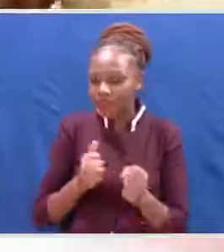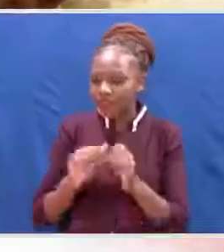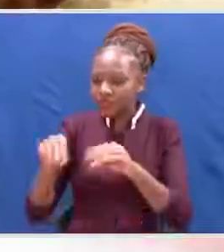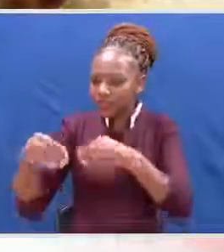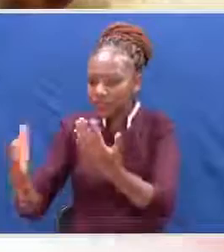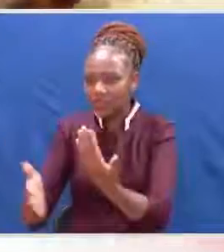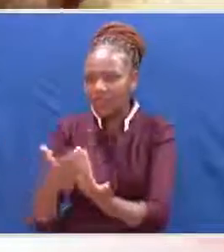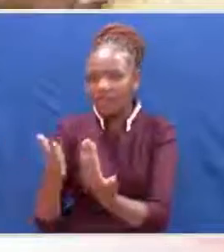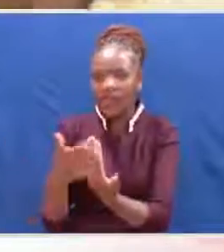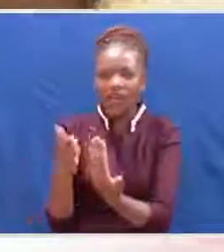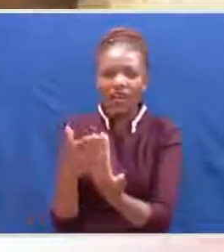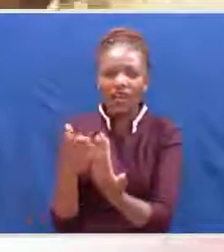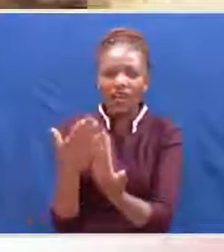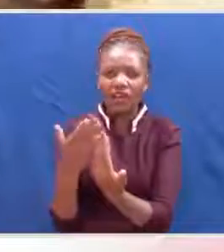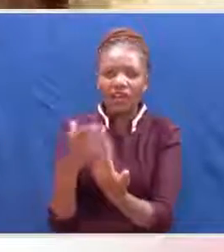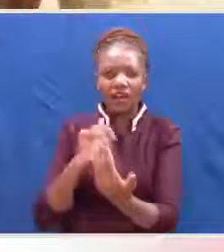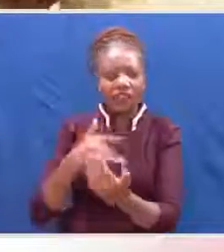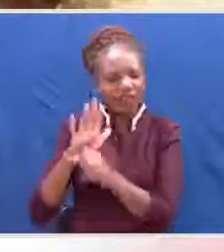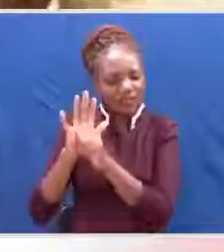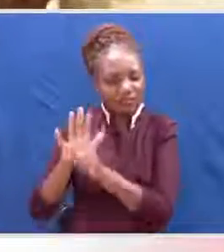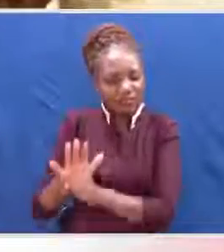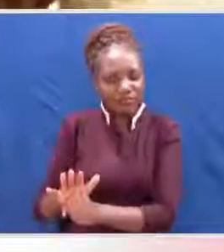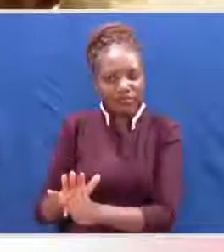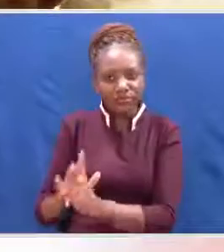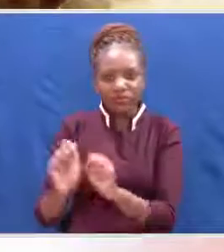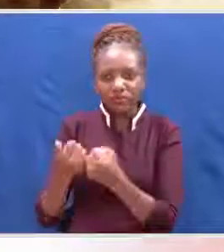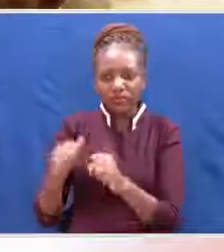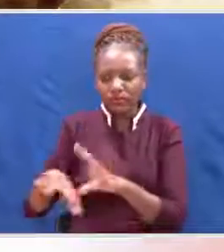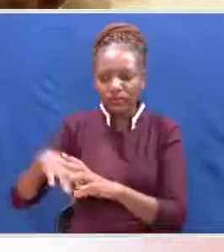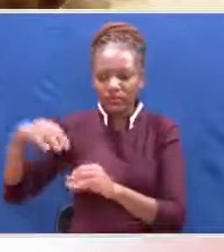kama umefinyiwa mahali na huwezi toka.